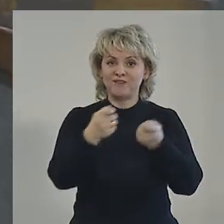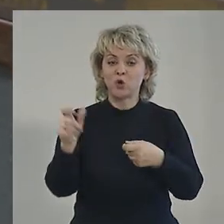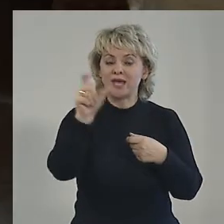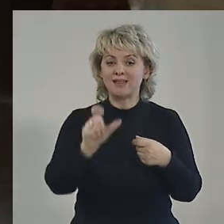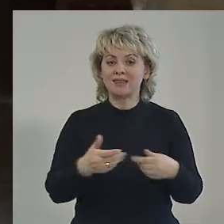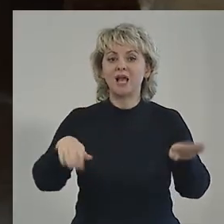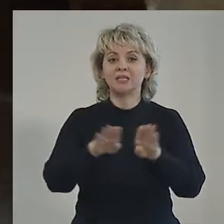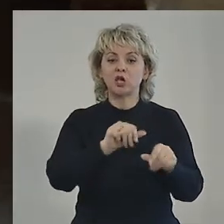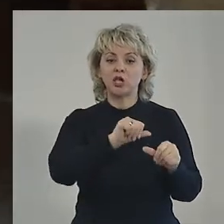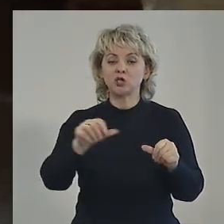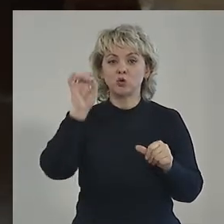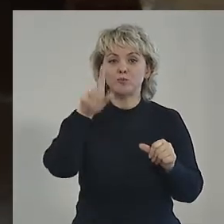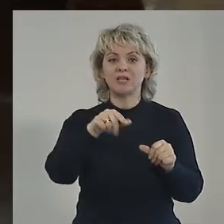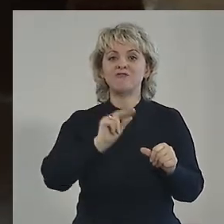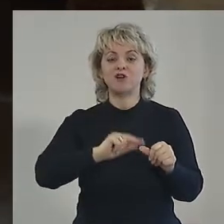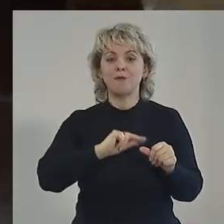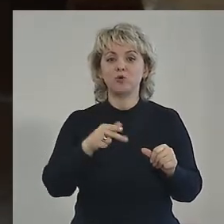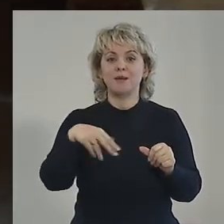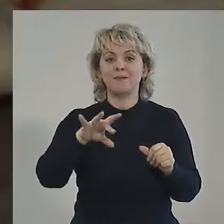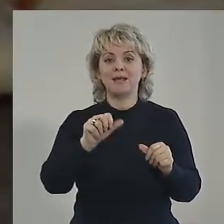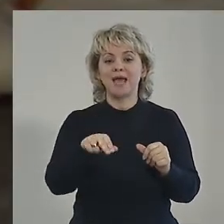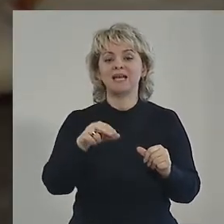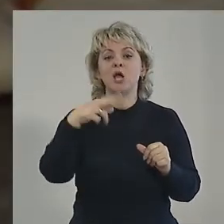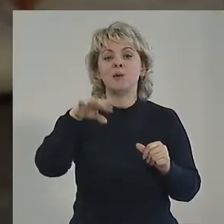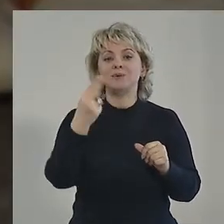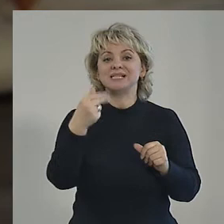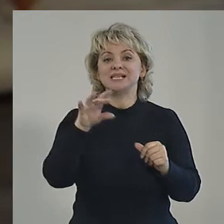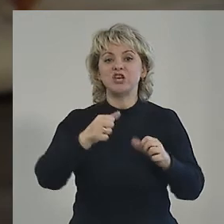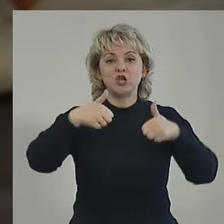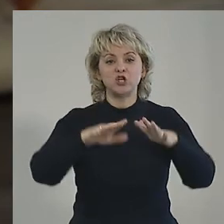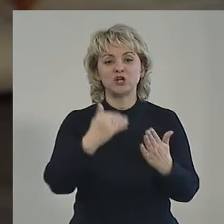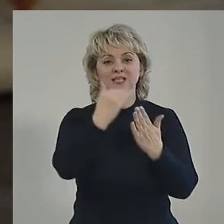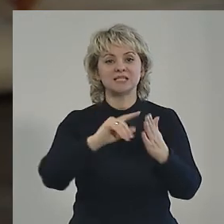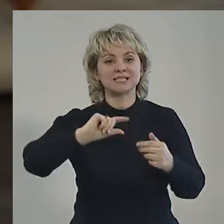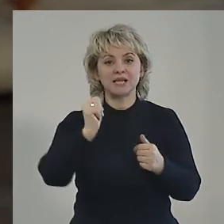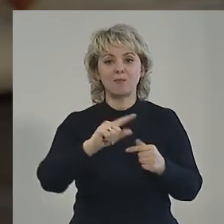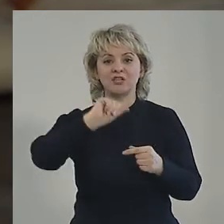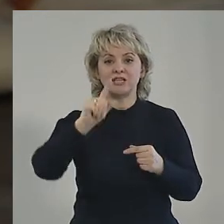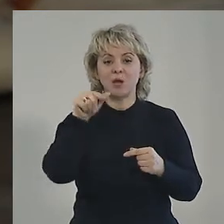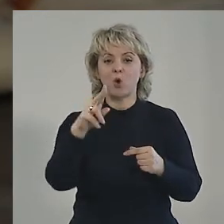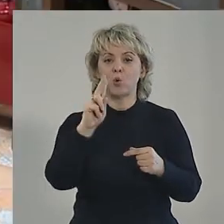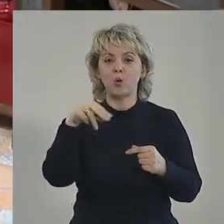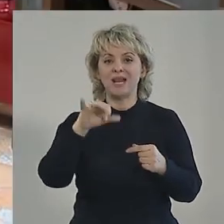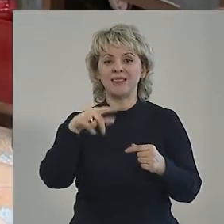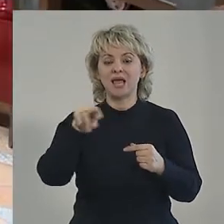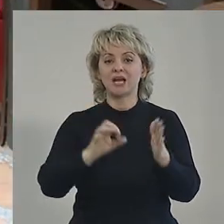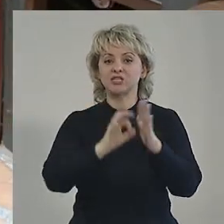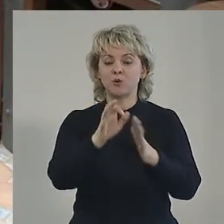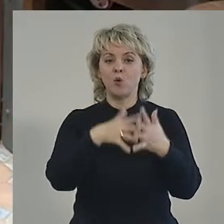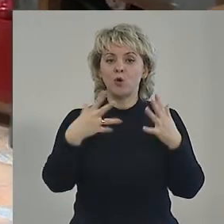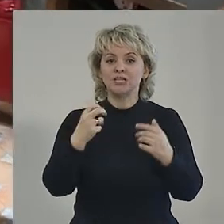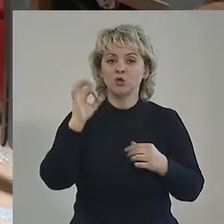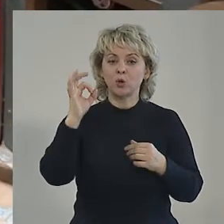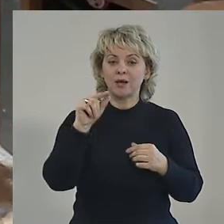Италии. Такие особенно популярны в работе премиальных пиццерий и решают задачи самого требовательного кулинара. Температура более